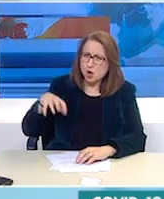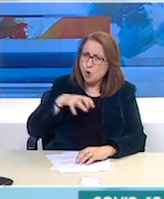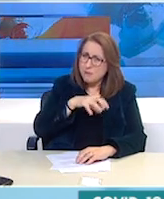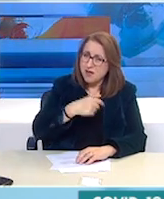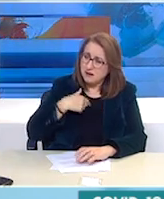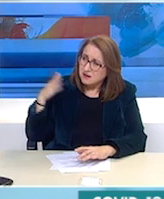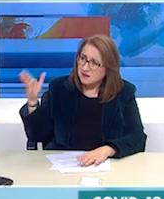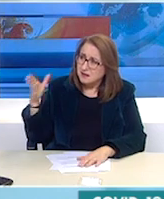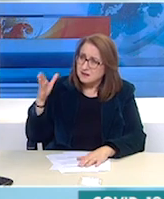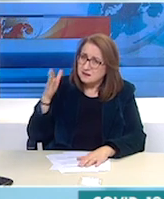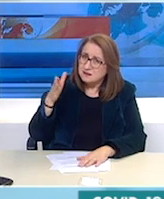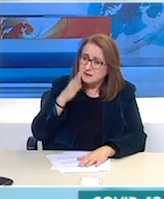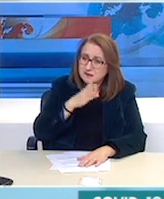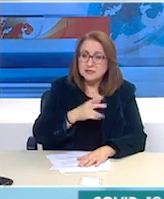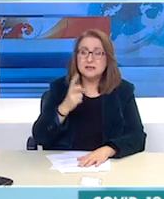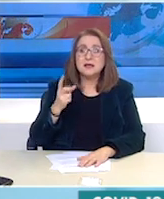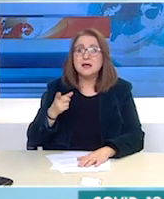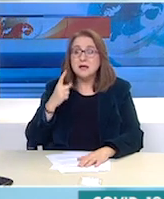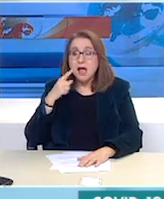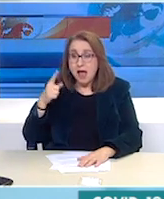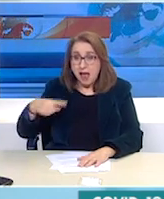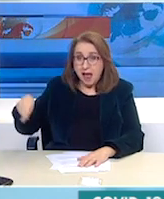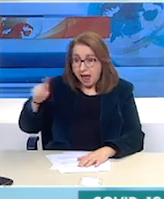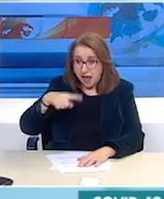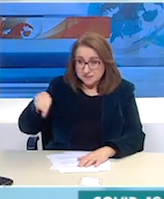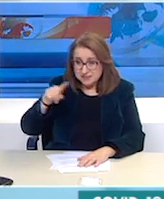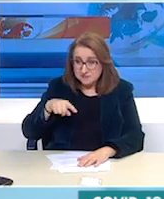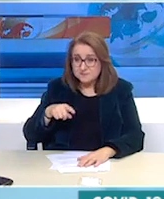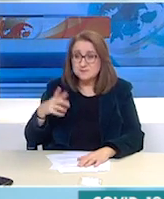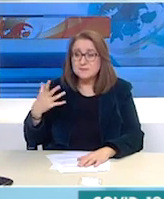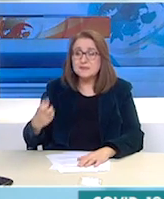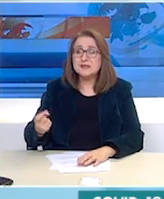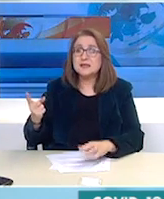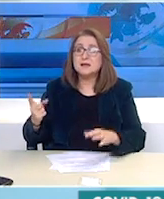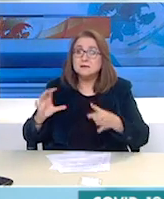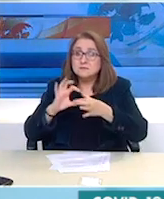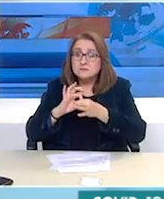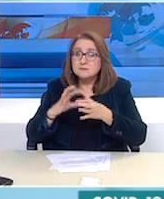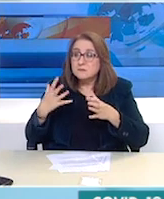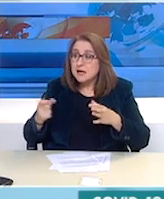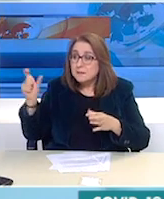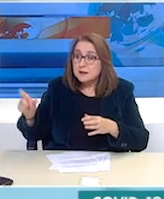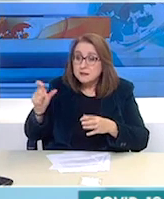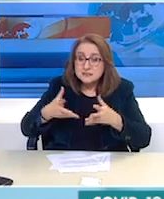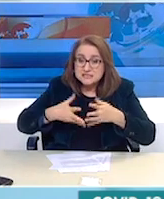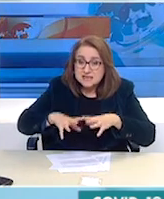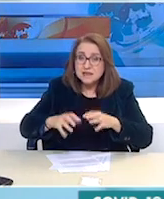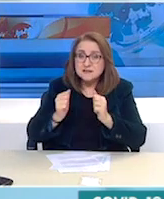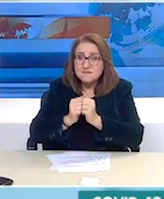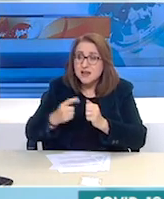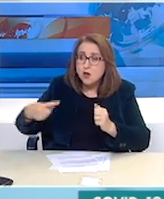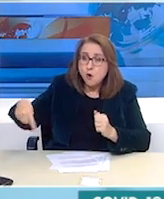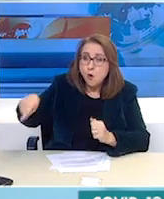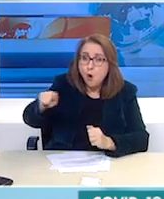λεκανοπέδιο και αφορούσε οίκους ευγυρίας που ήταν συνδεδεμένοι με χνηλατήσεις κρουσμάτων και με οδηγίες που